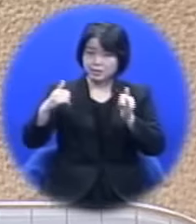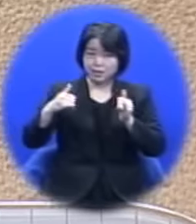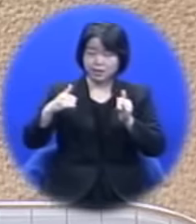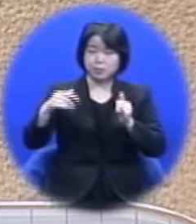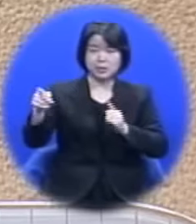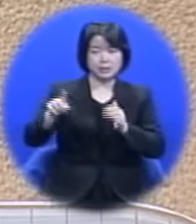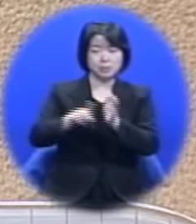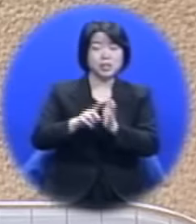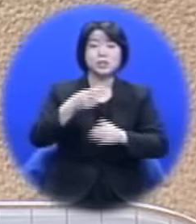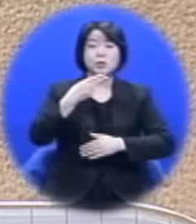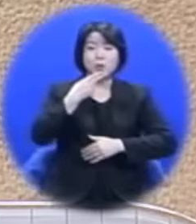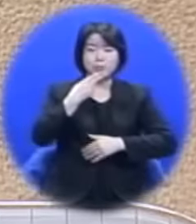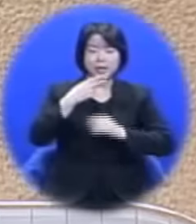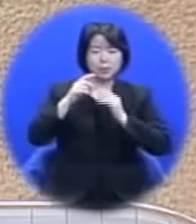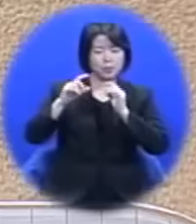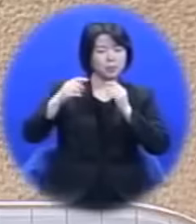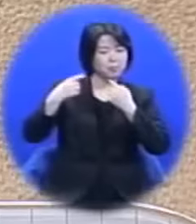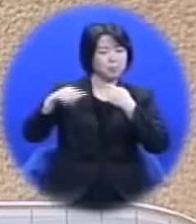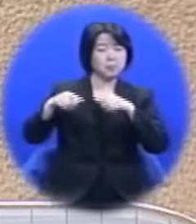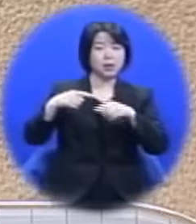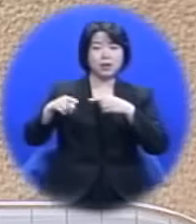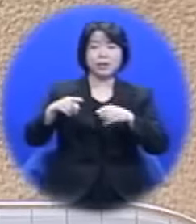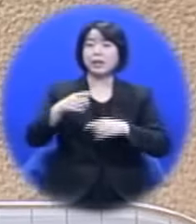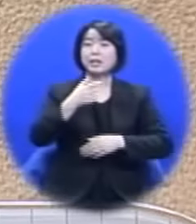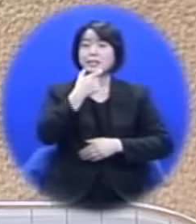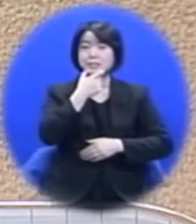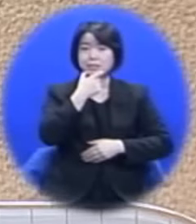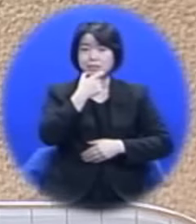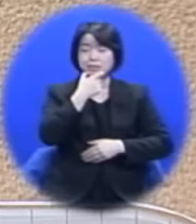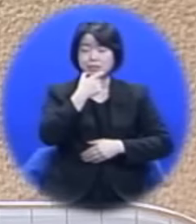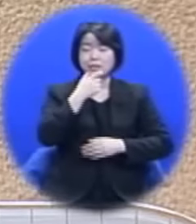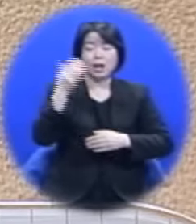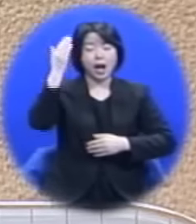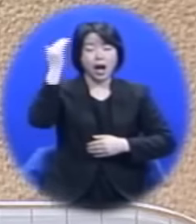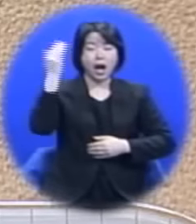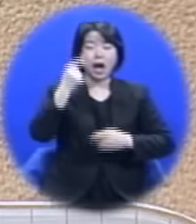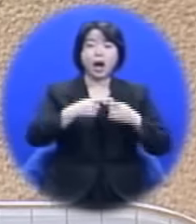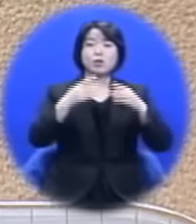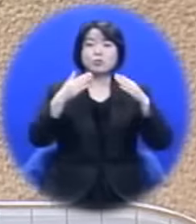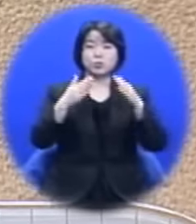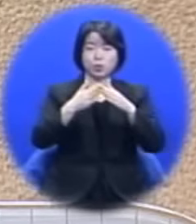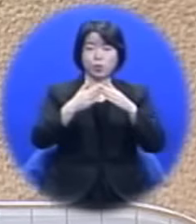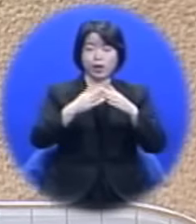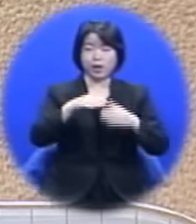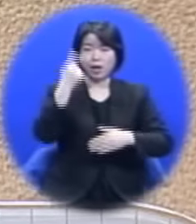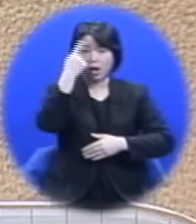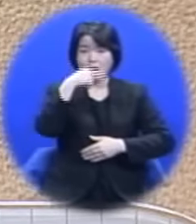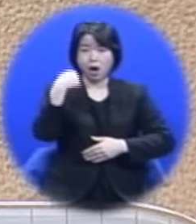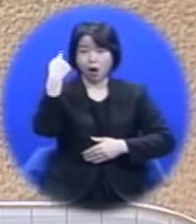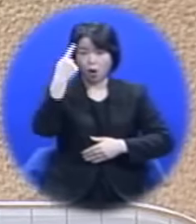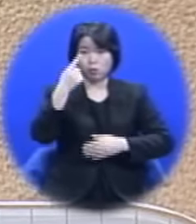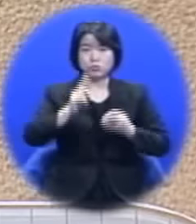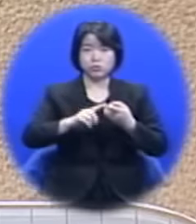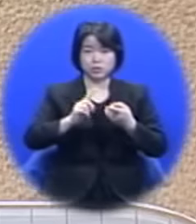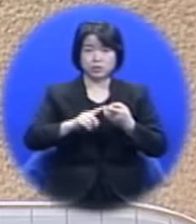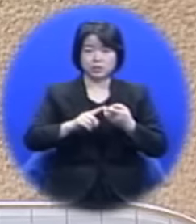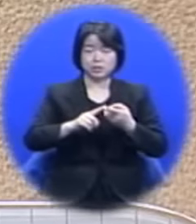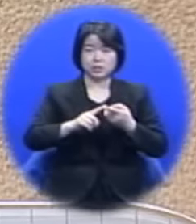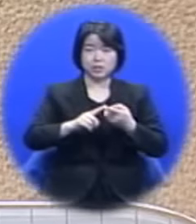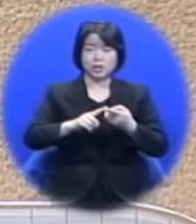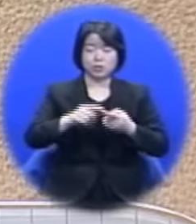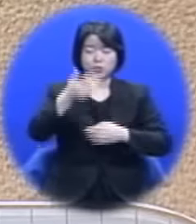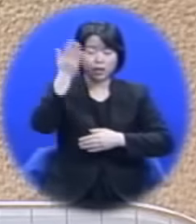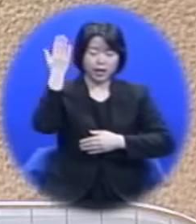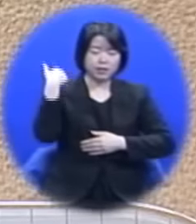싶지 않습니다 한국 교회 민낯이라고 하나요 우리가 그동안 기도를 그렇게 해온 겁니다